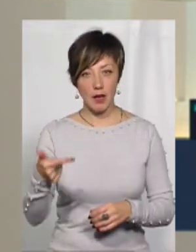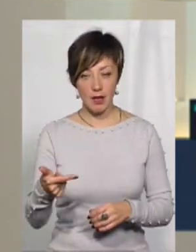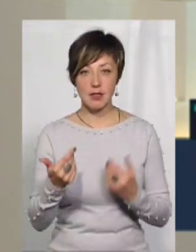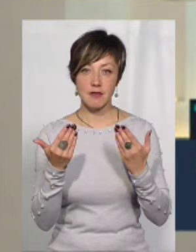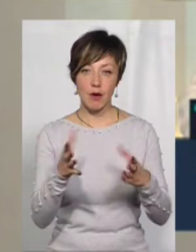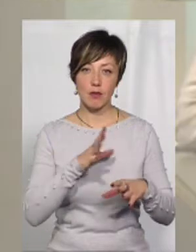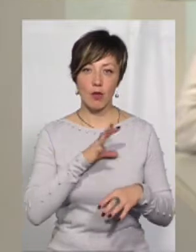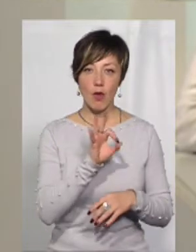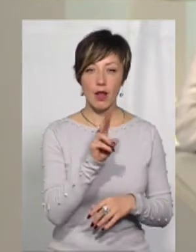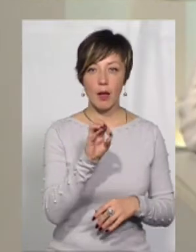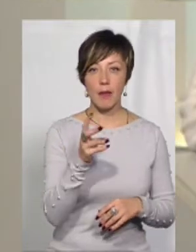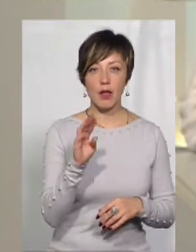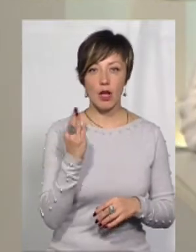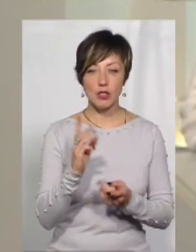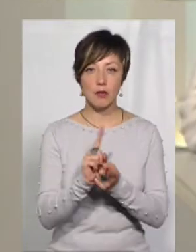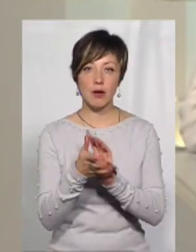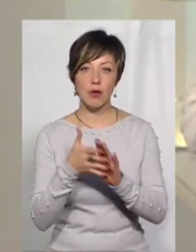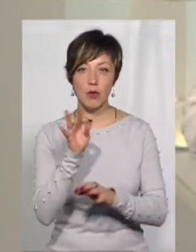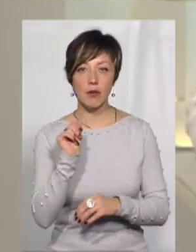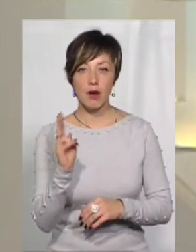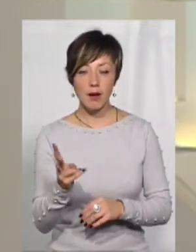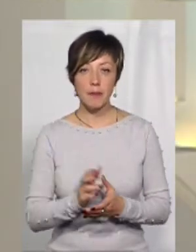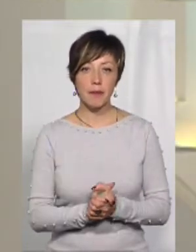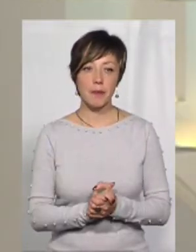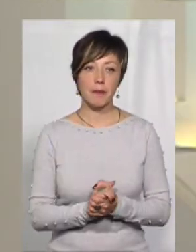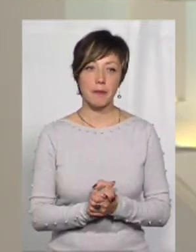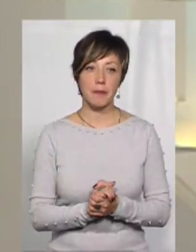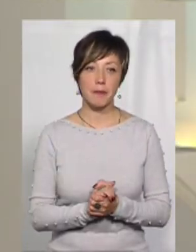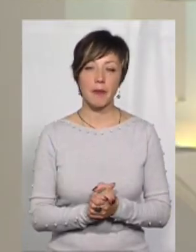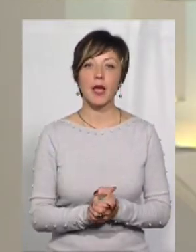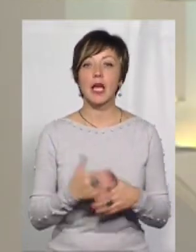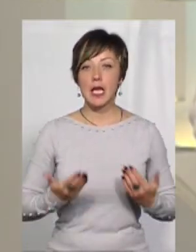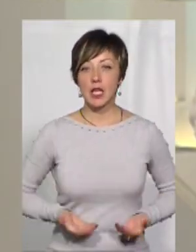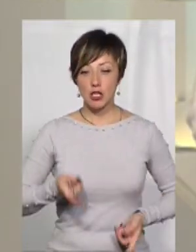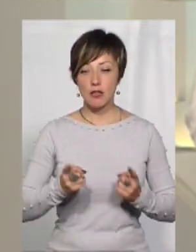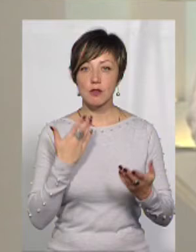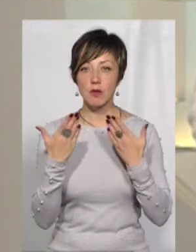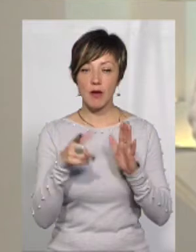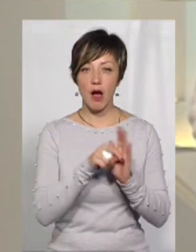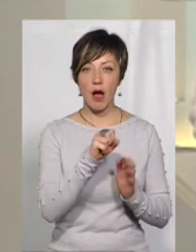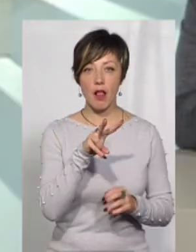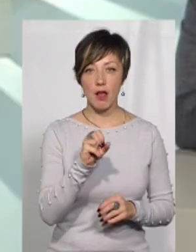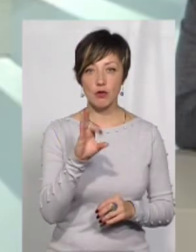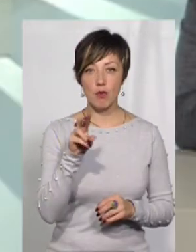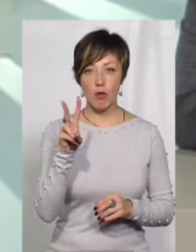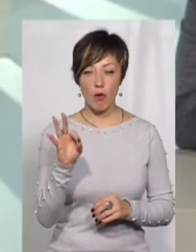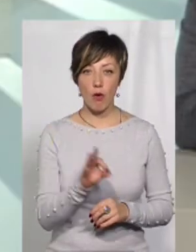І з вами були Олена Кеміняш і Ольга Рибак, перекладала на жестову мову. Наживо ми спілкувалися із Аллою